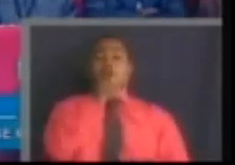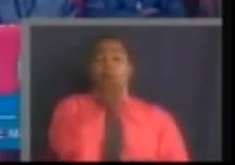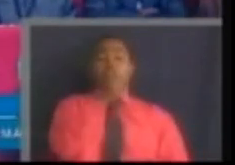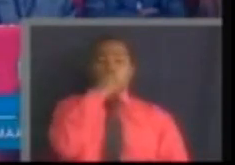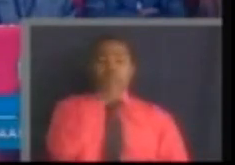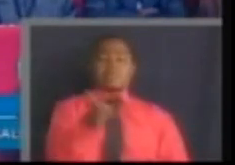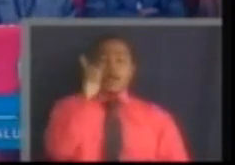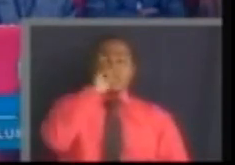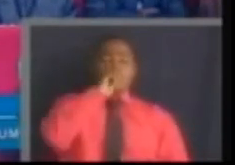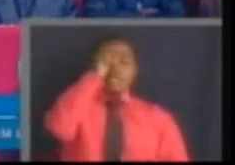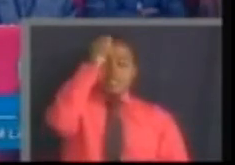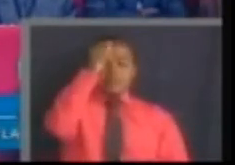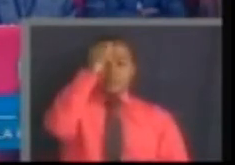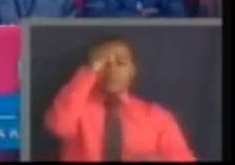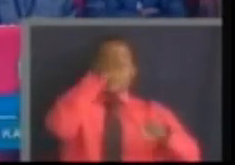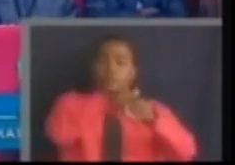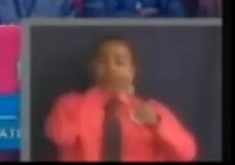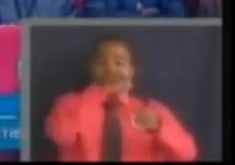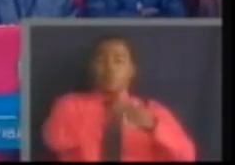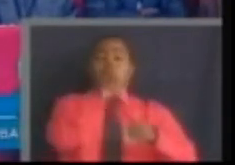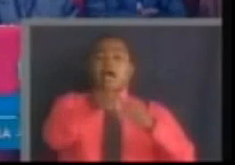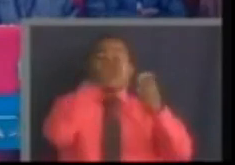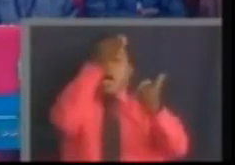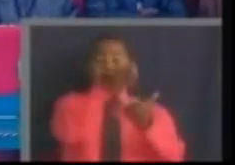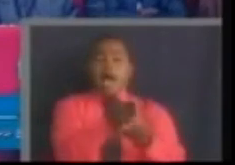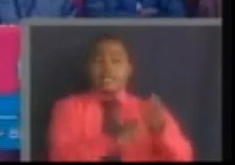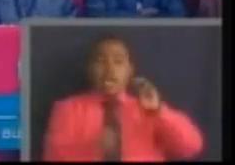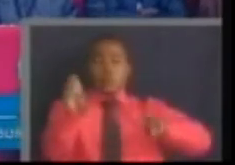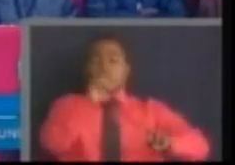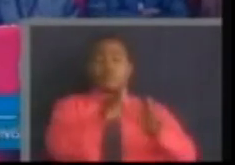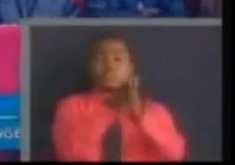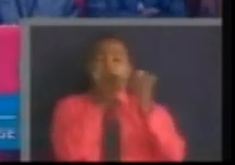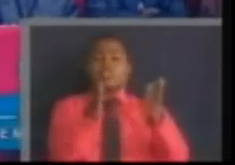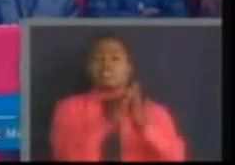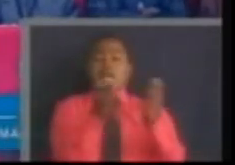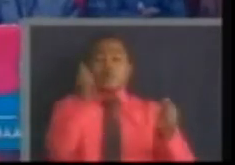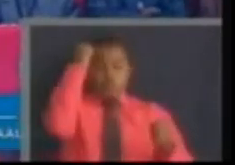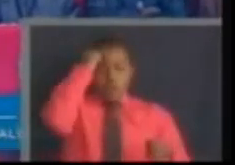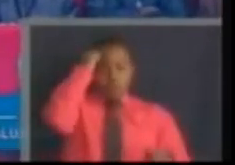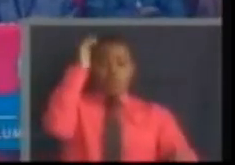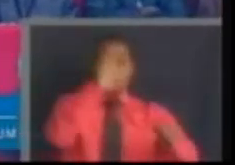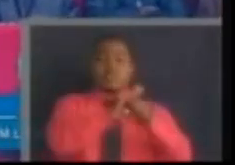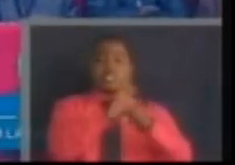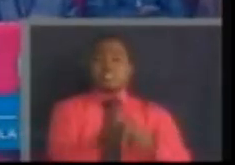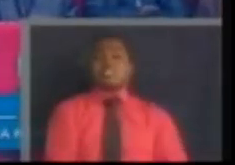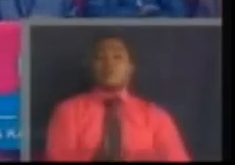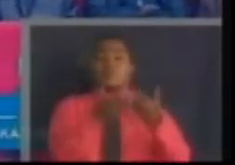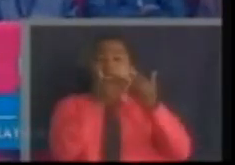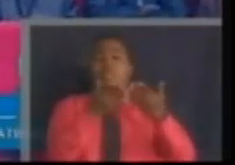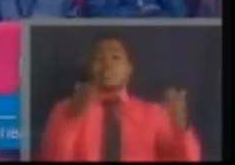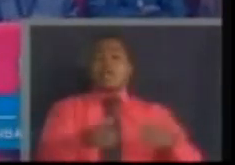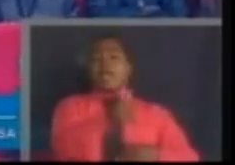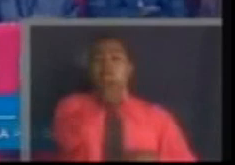kila mjumbe ana haki ya kutafuta vitabu na reference nyingi za kumsaidia kujenga hoja, na yeye alipoona